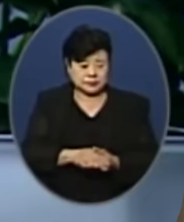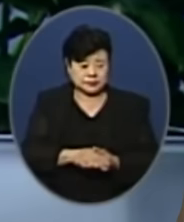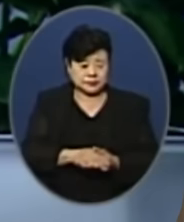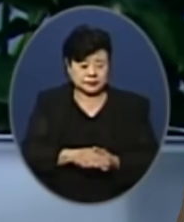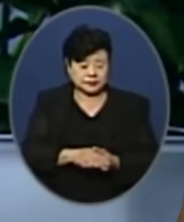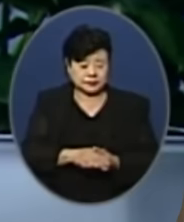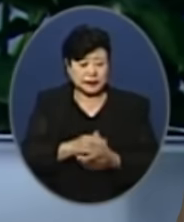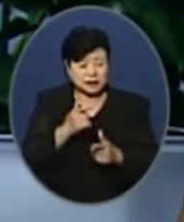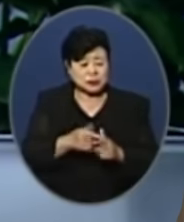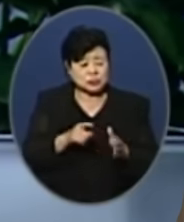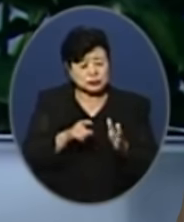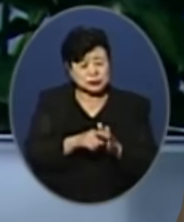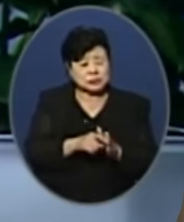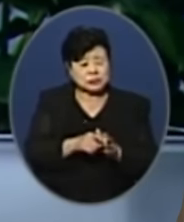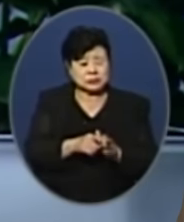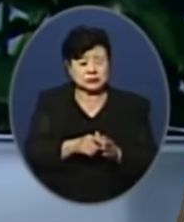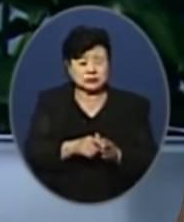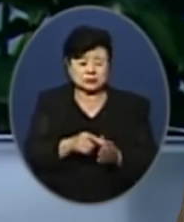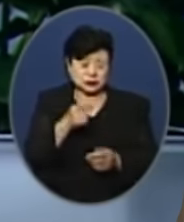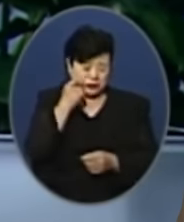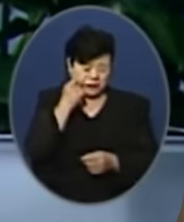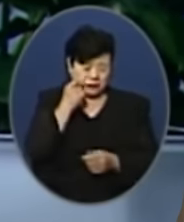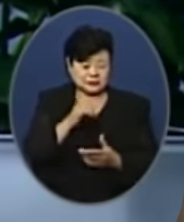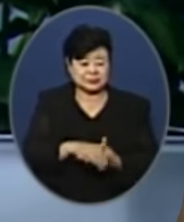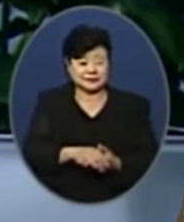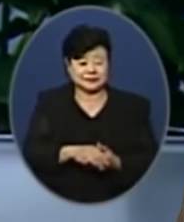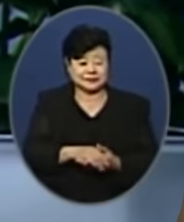이래서 예수를 믿을 수가 없습니다.